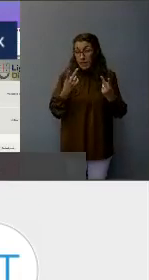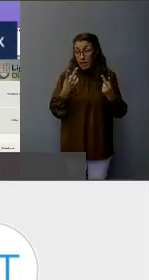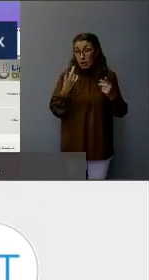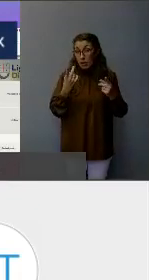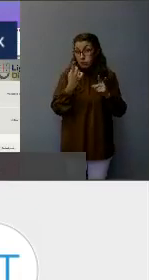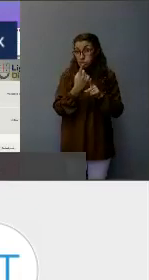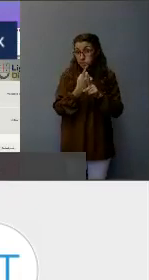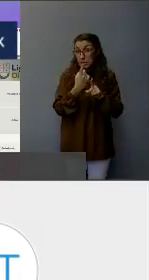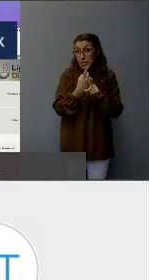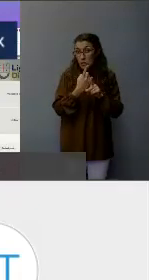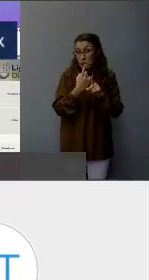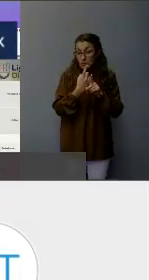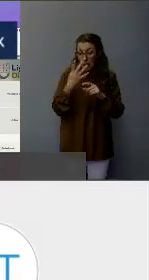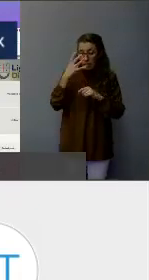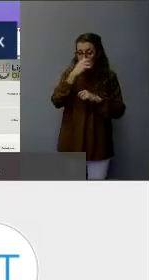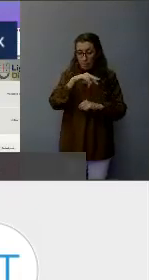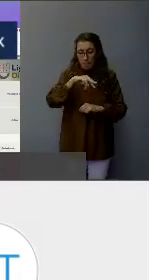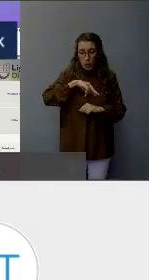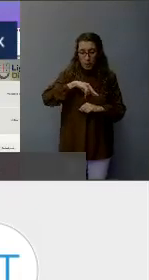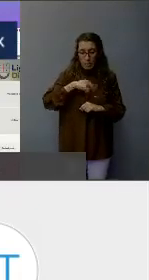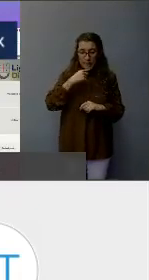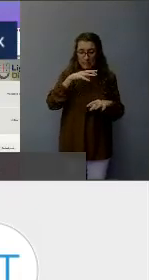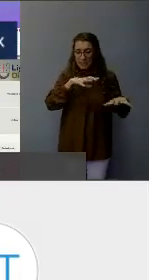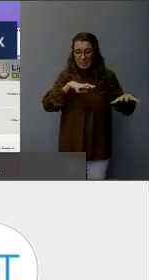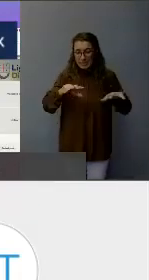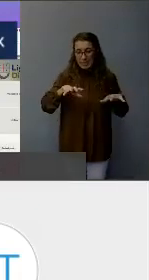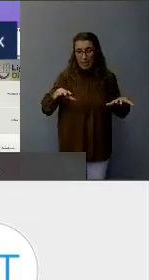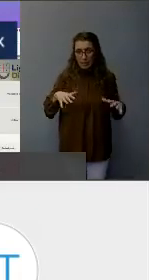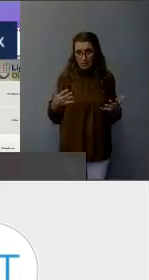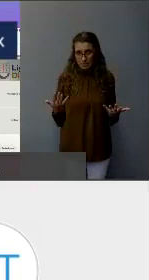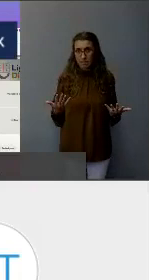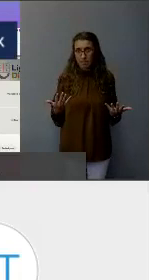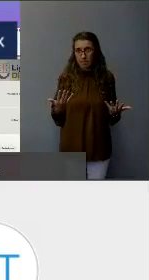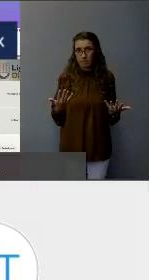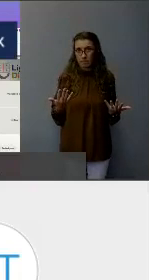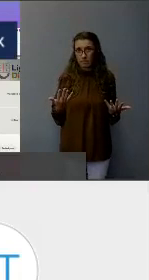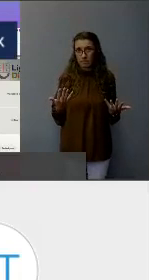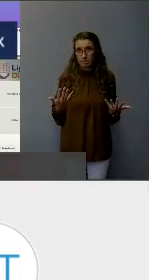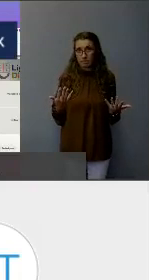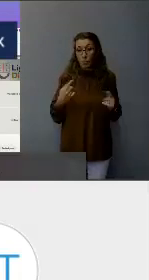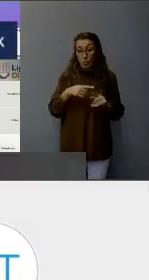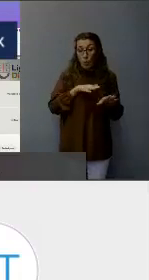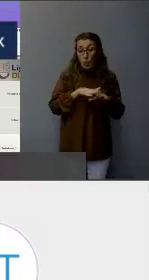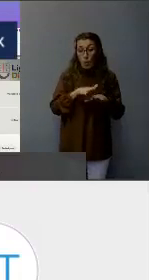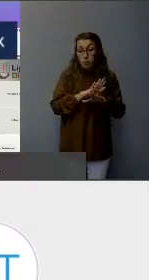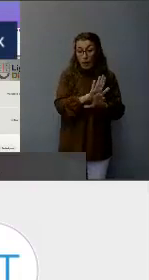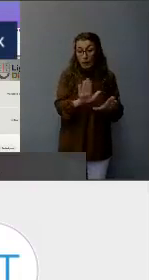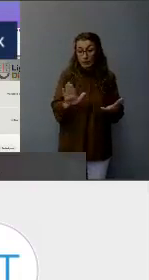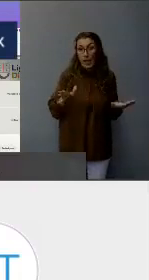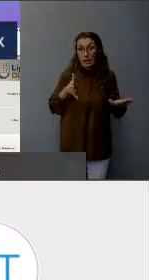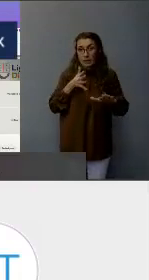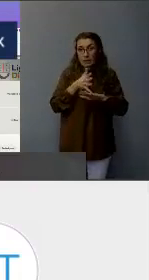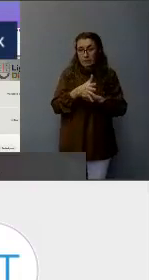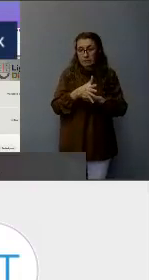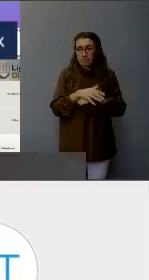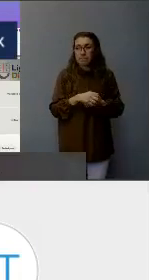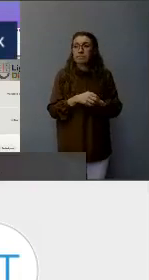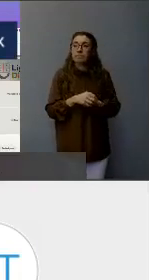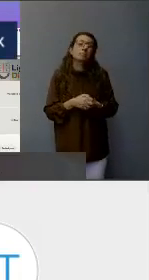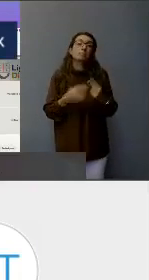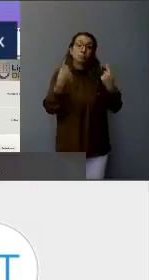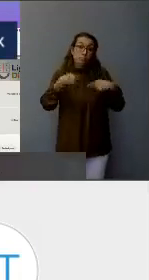parti di sua competenza ciò detto tutto il resto